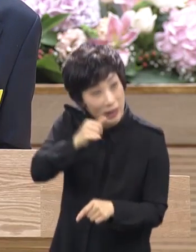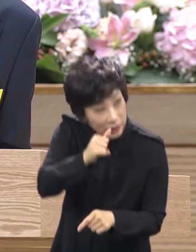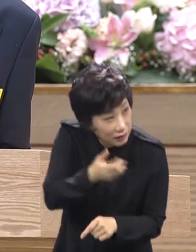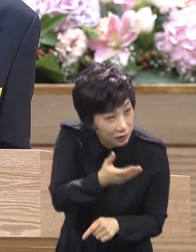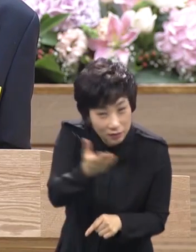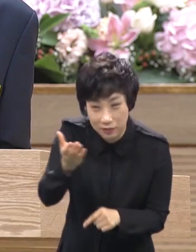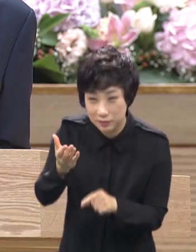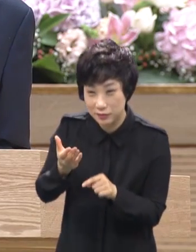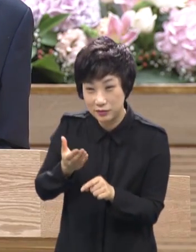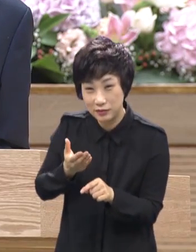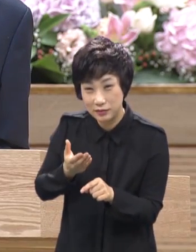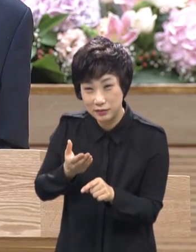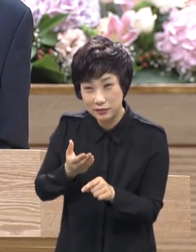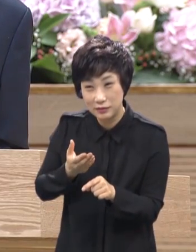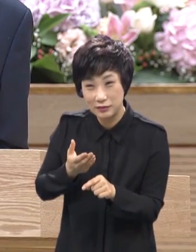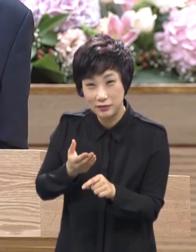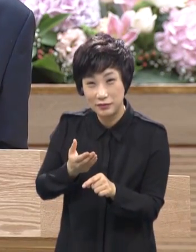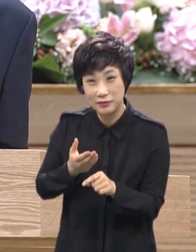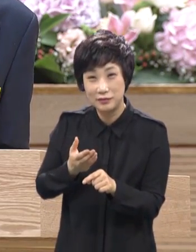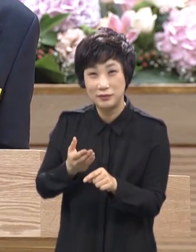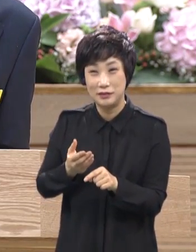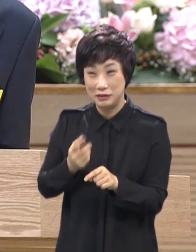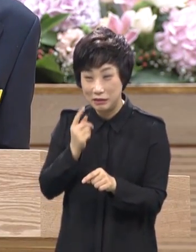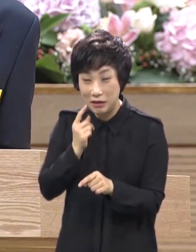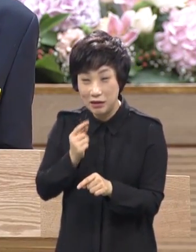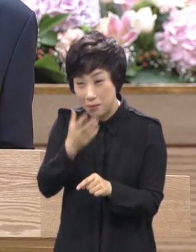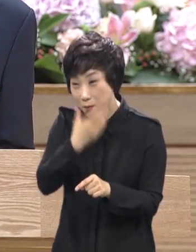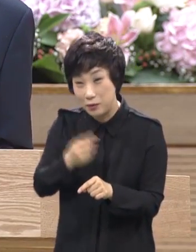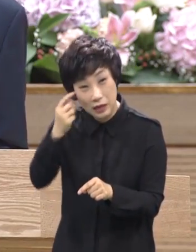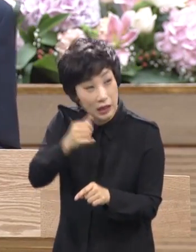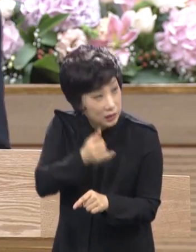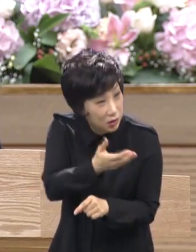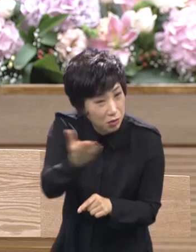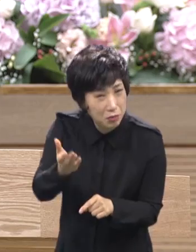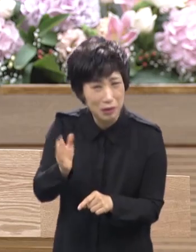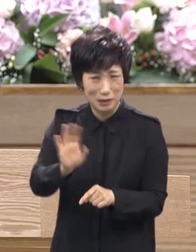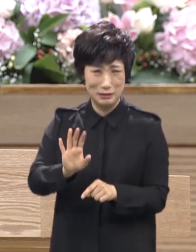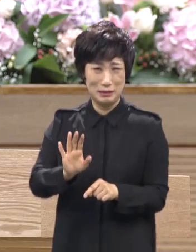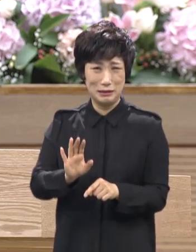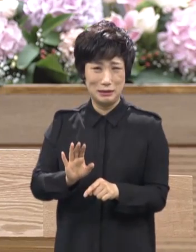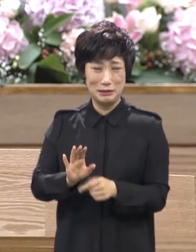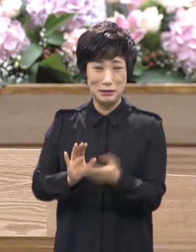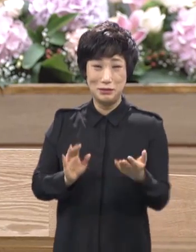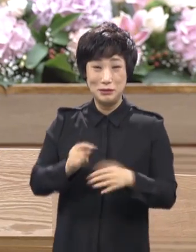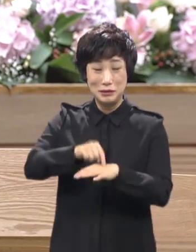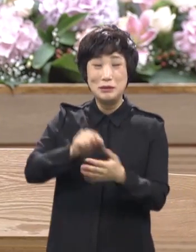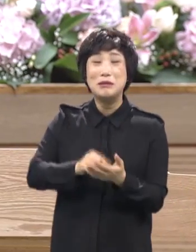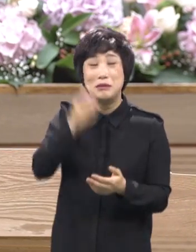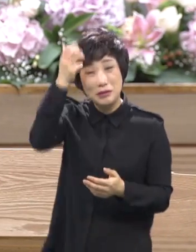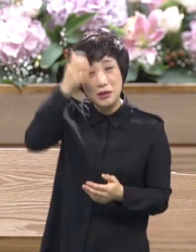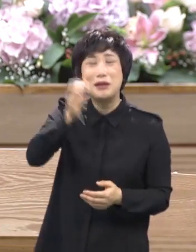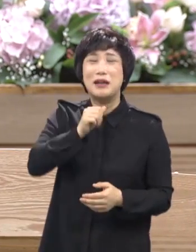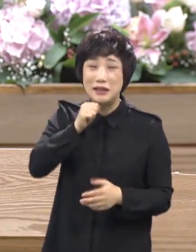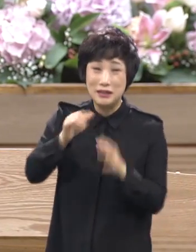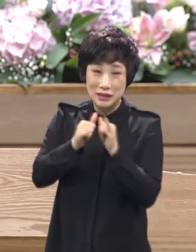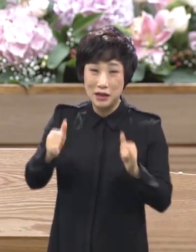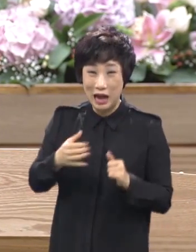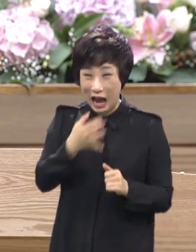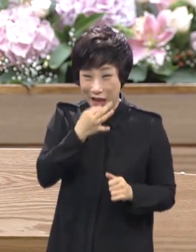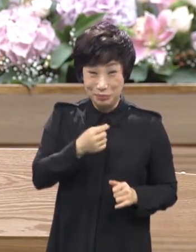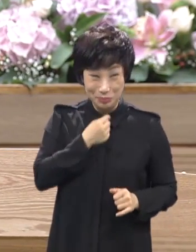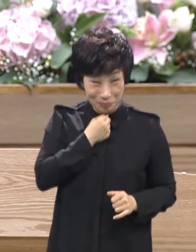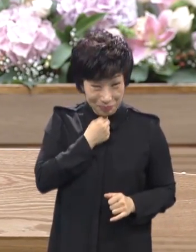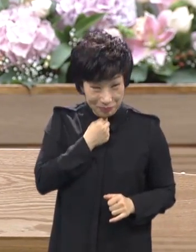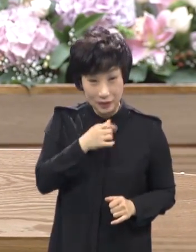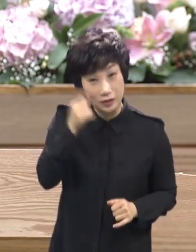합니까? 어? 복으로 안 알죠. 심령이 가난한 사람이 욕심이